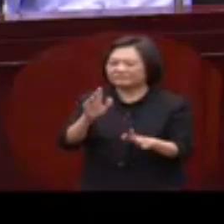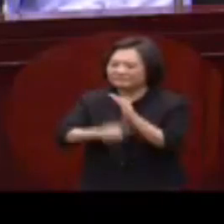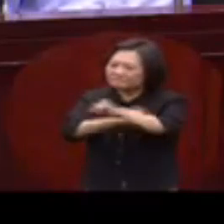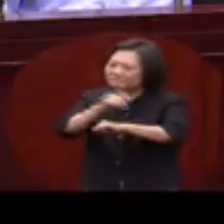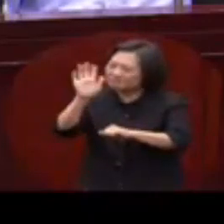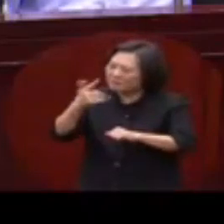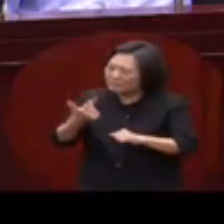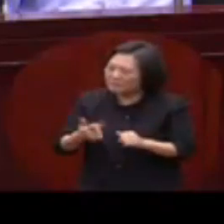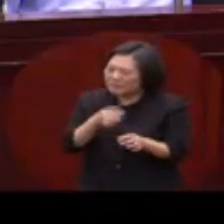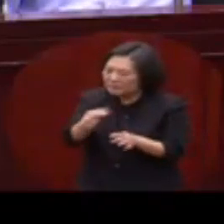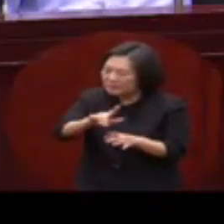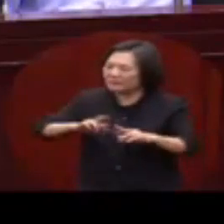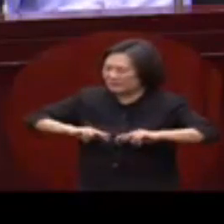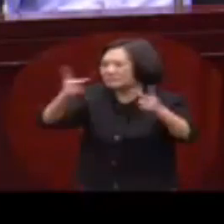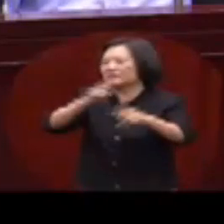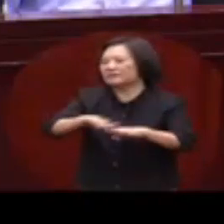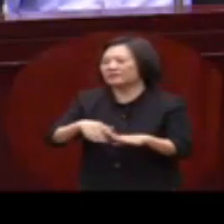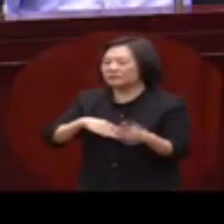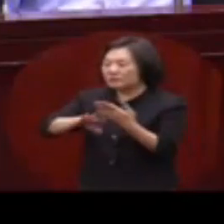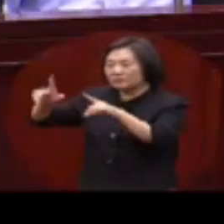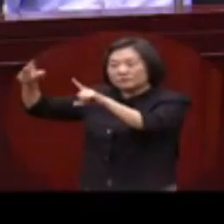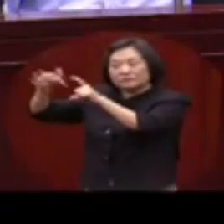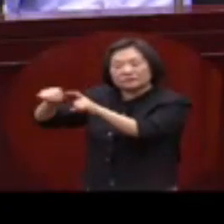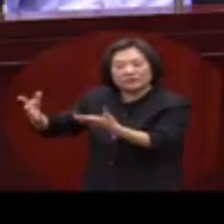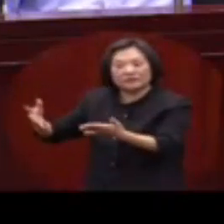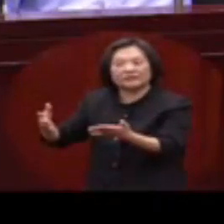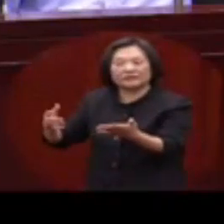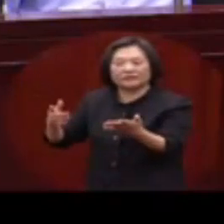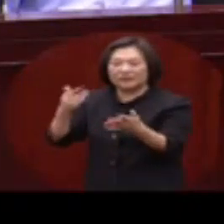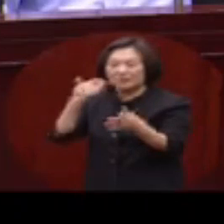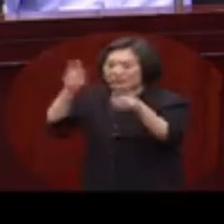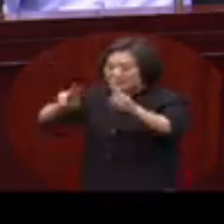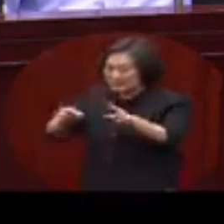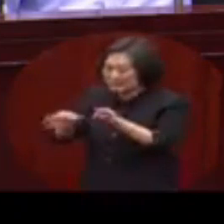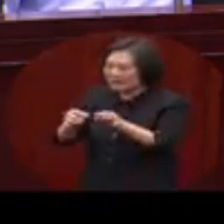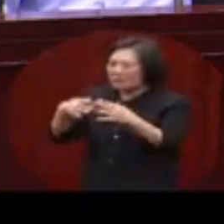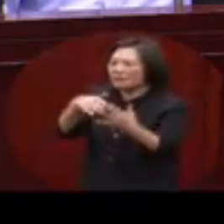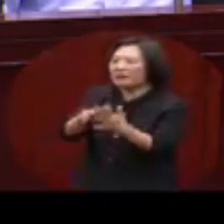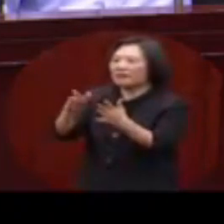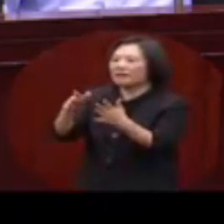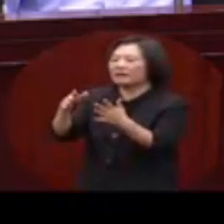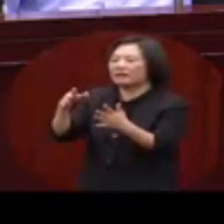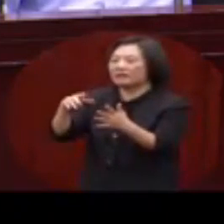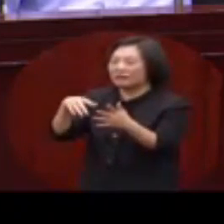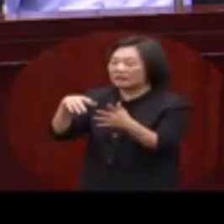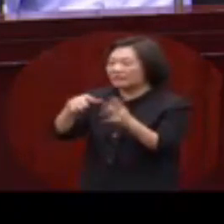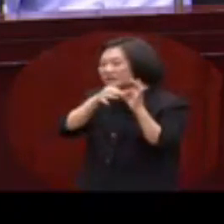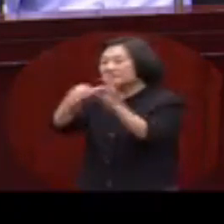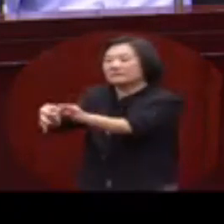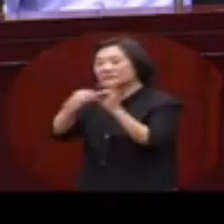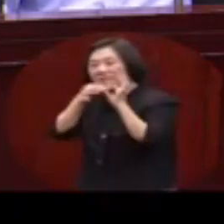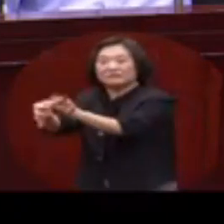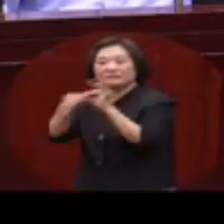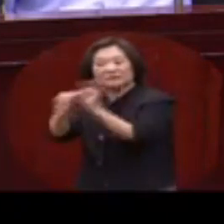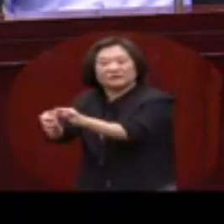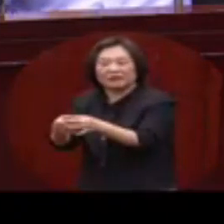我们在考察东区的时候，我们在想哦，当如果电商继续跑下去，无现金交易继续跑下去，整个这种所谓